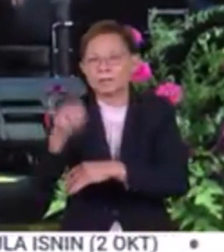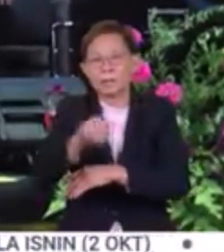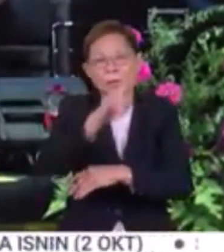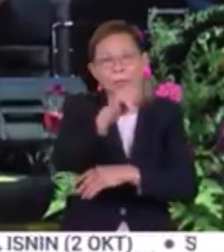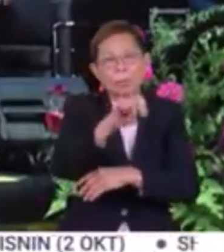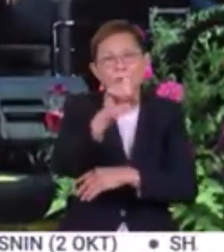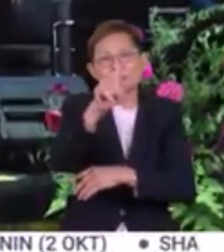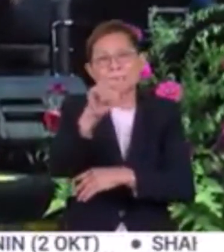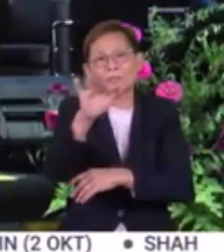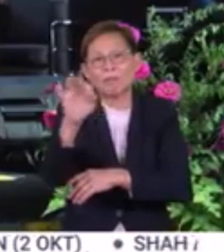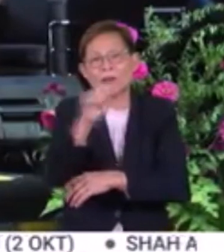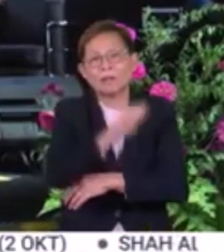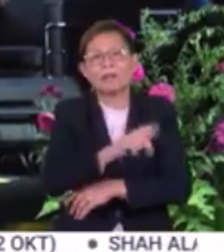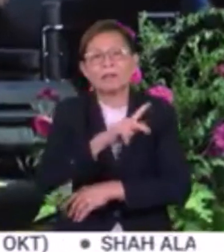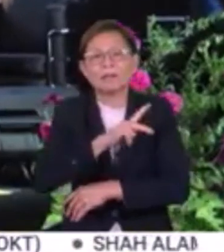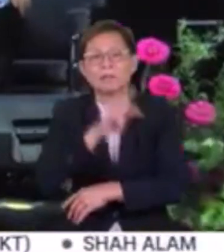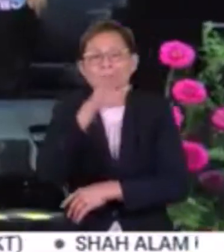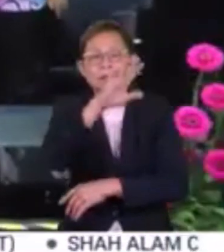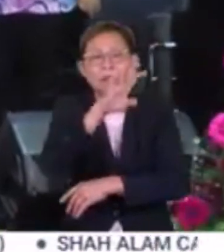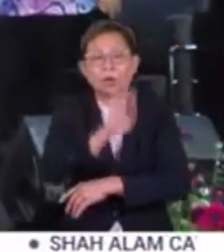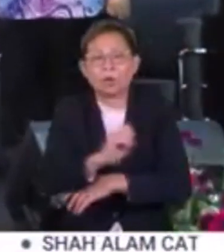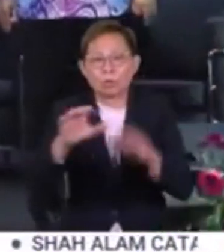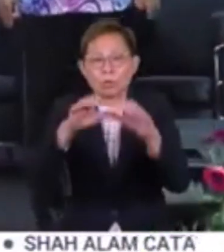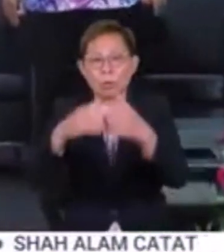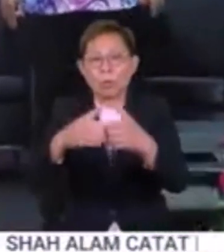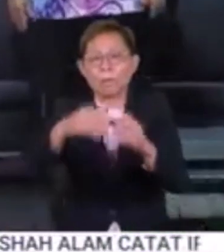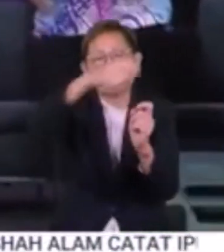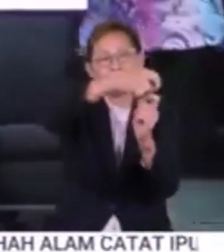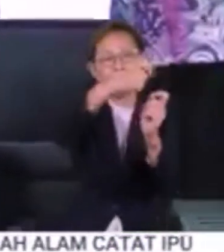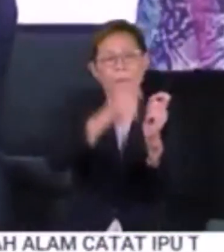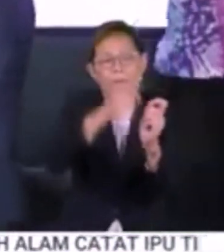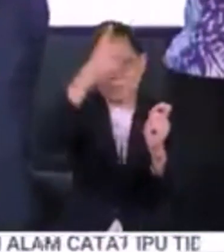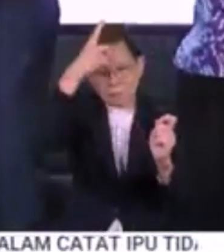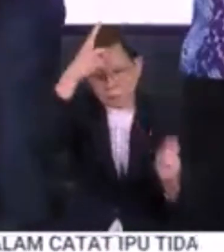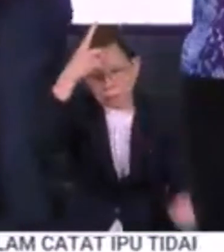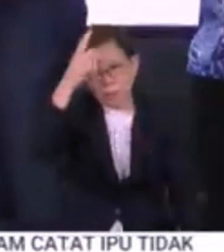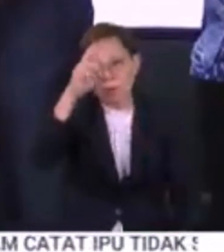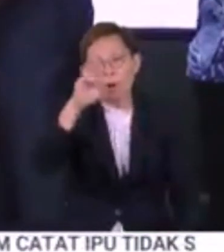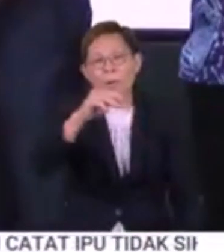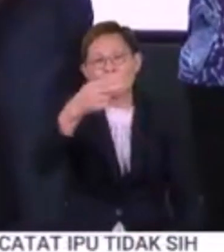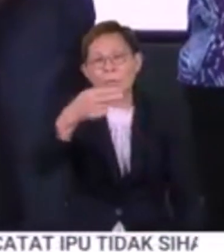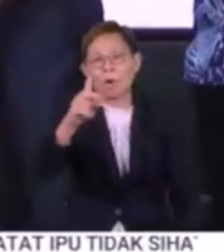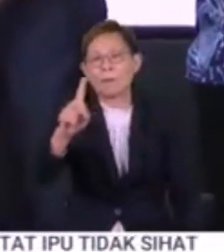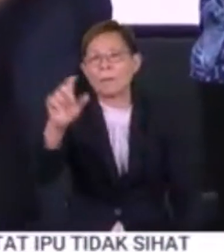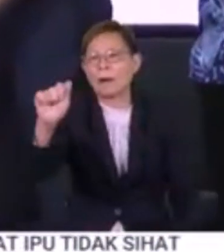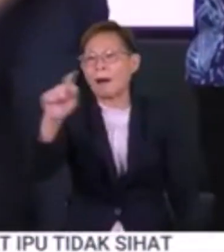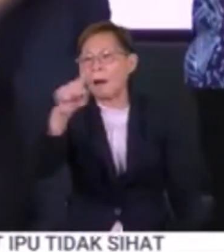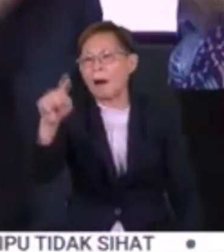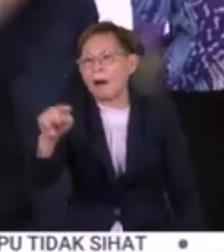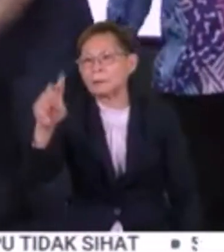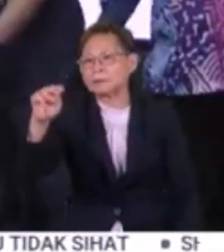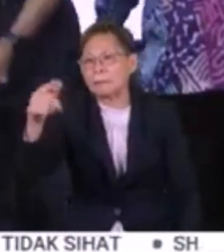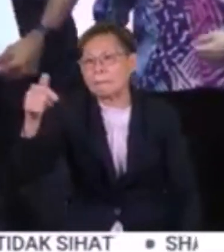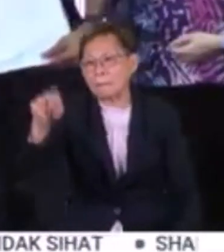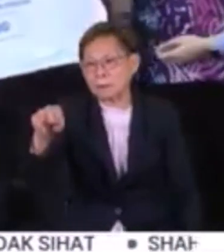Mustafa Sakmud dan Ketua Pegawai Eksekutif Kumpulan Perkeso, Datuk Seri Dr. Muhammad Azman Aziz Muhammad.